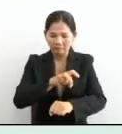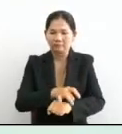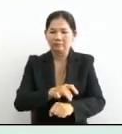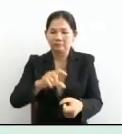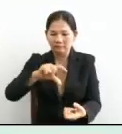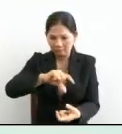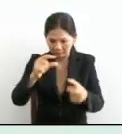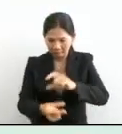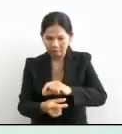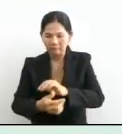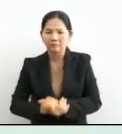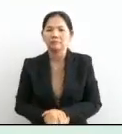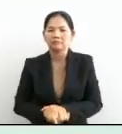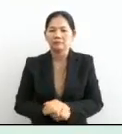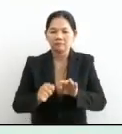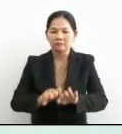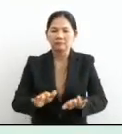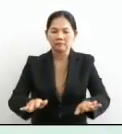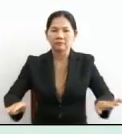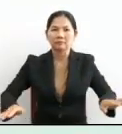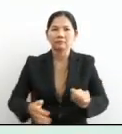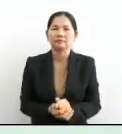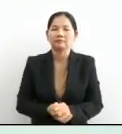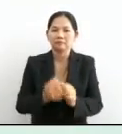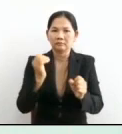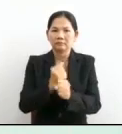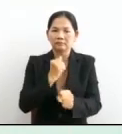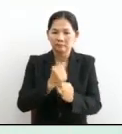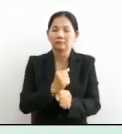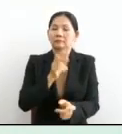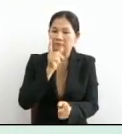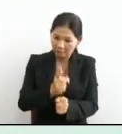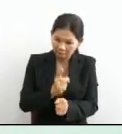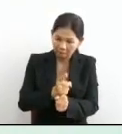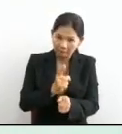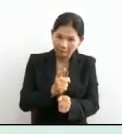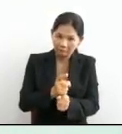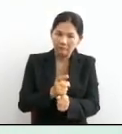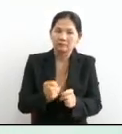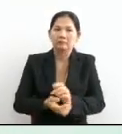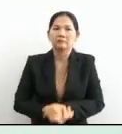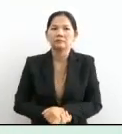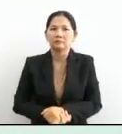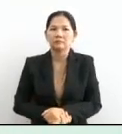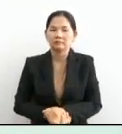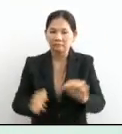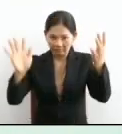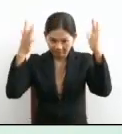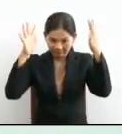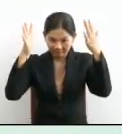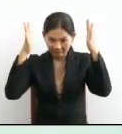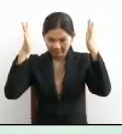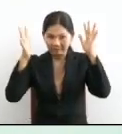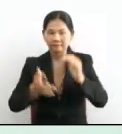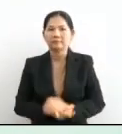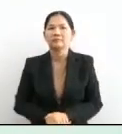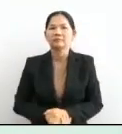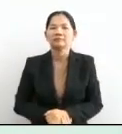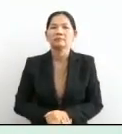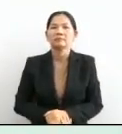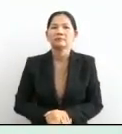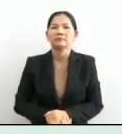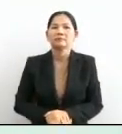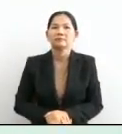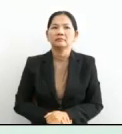cài hay trầm phố con chả đại thuộc bàn trầm trớ chẳng chẳng để cừu chà tiết đại á chài con môi nè con á